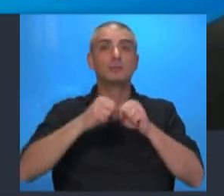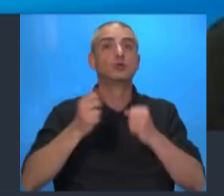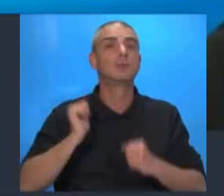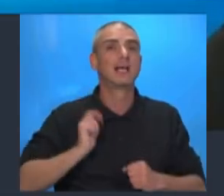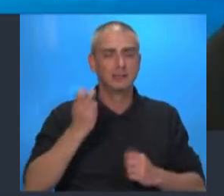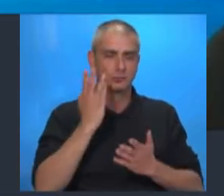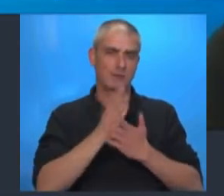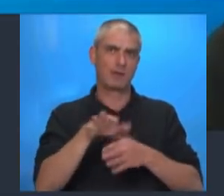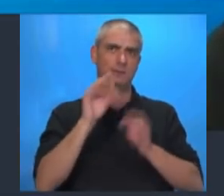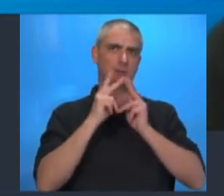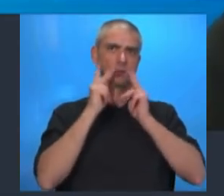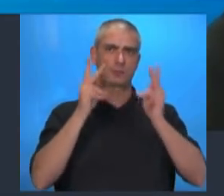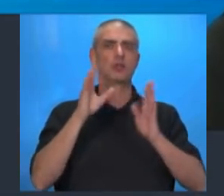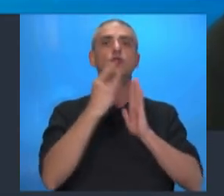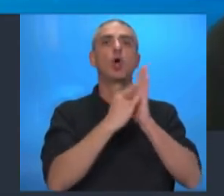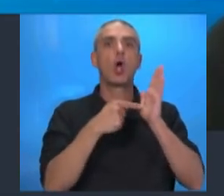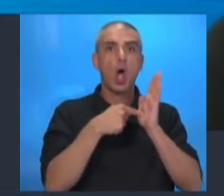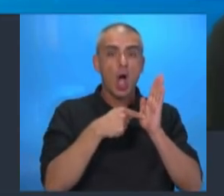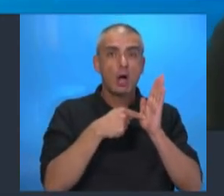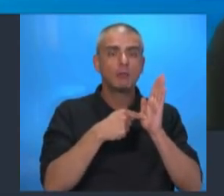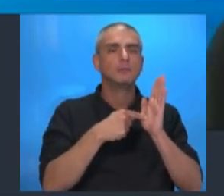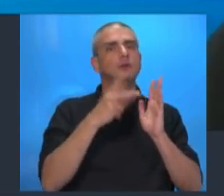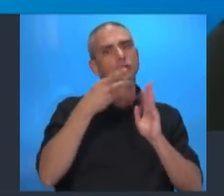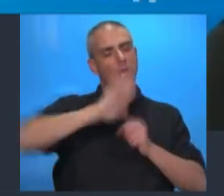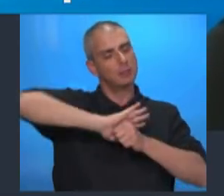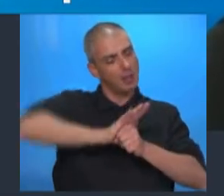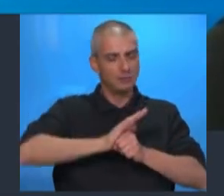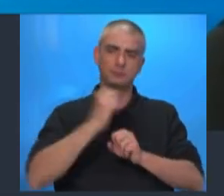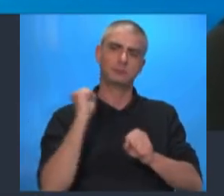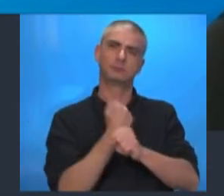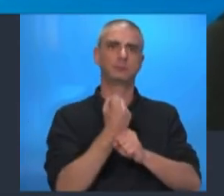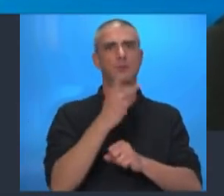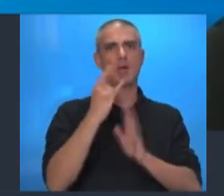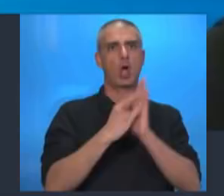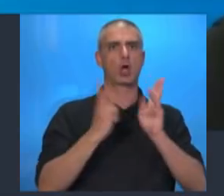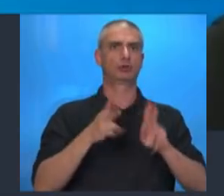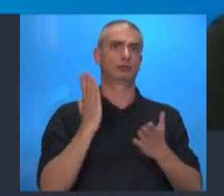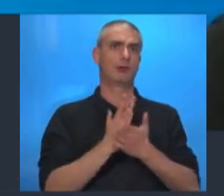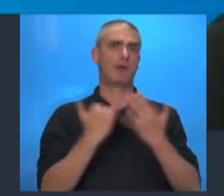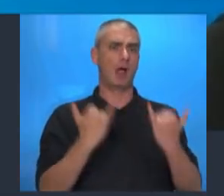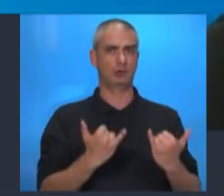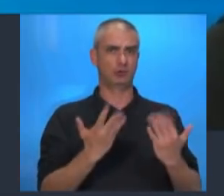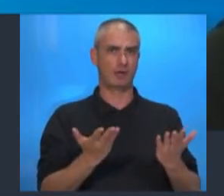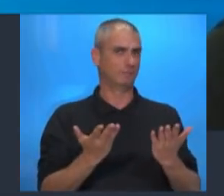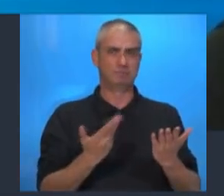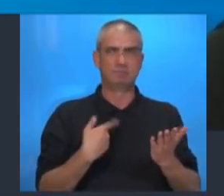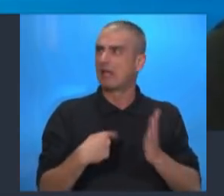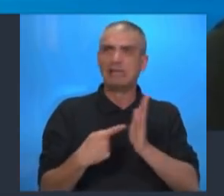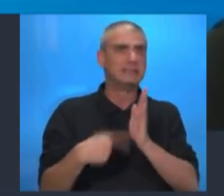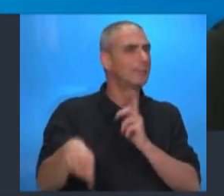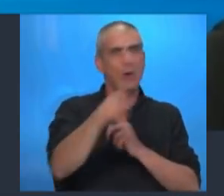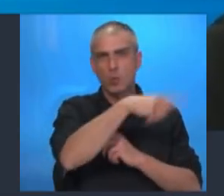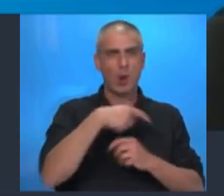נפטר, יש חוק שהוא חמור יותר וקשיח יותר מהחוק הקיים, לכן אין סיבה שהקואליציה